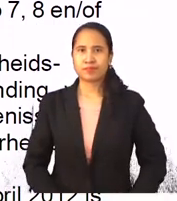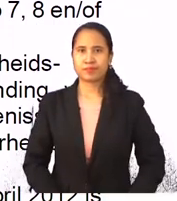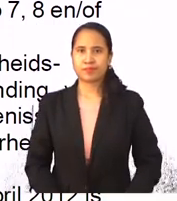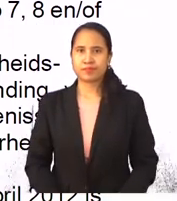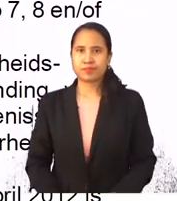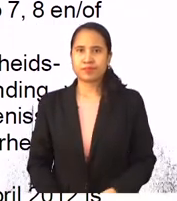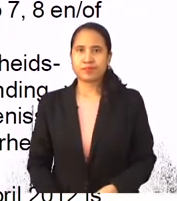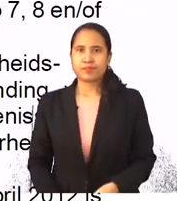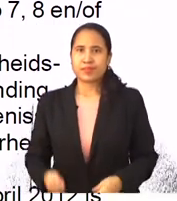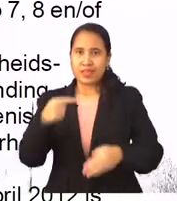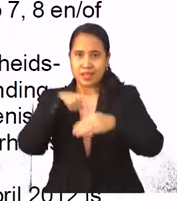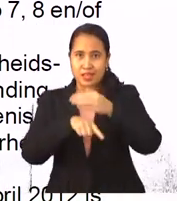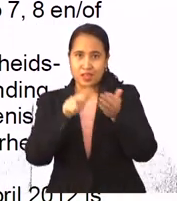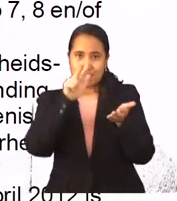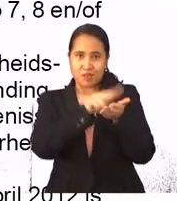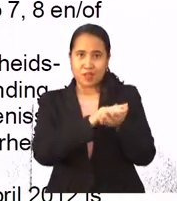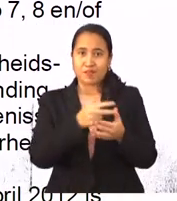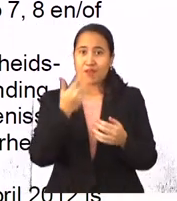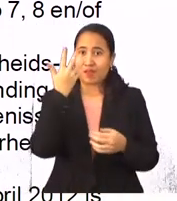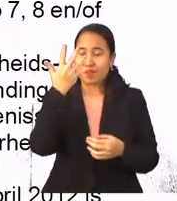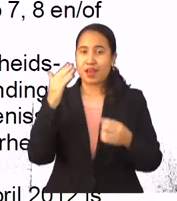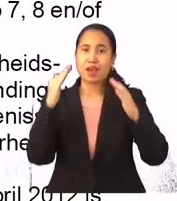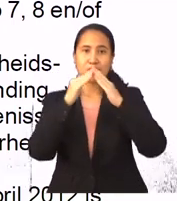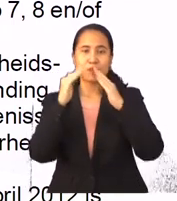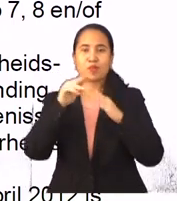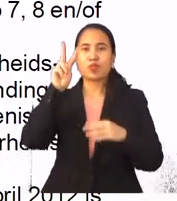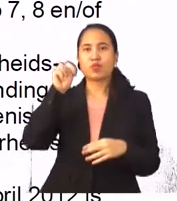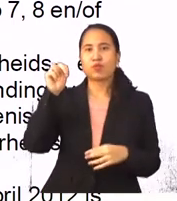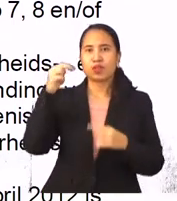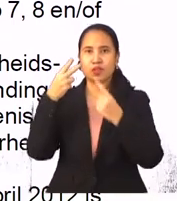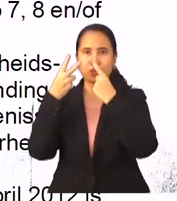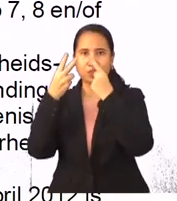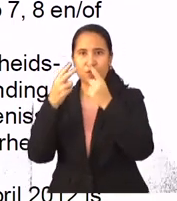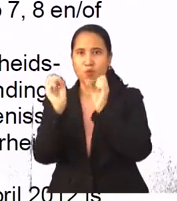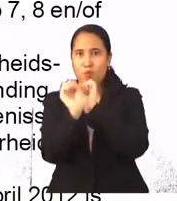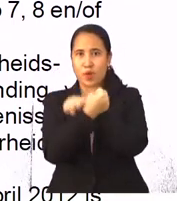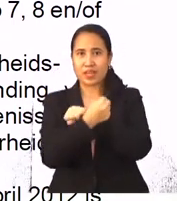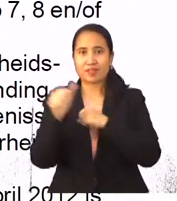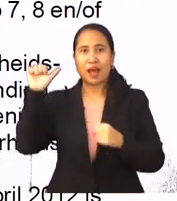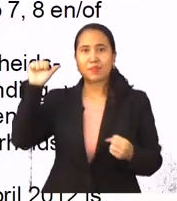In de wet van 5 april 2012 houden de wijziging van de Amnestiewet